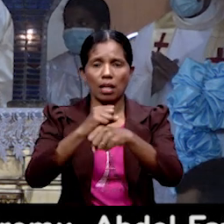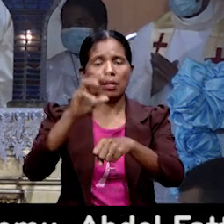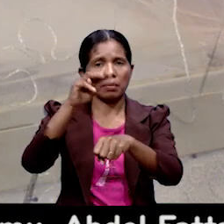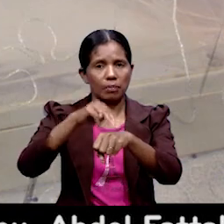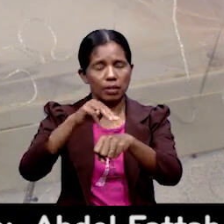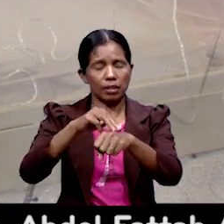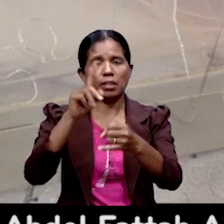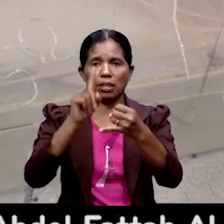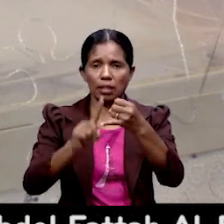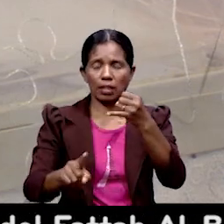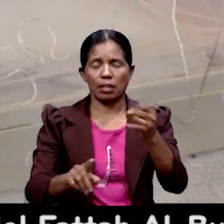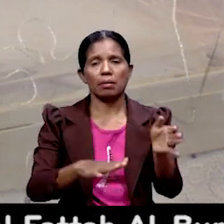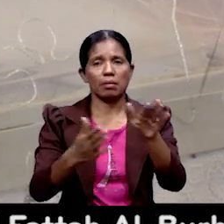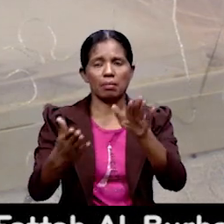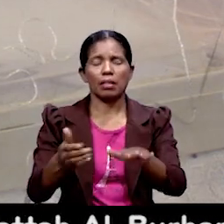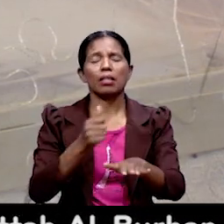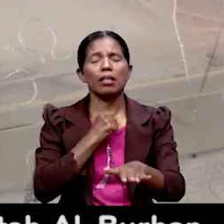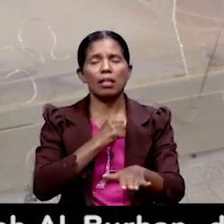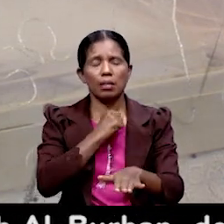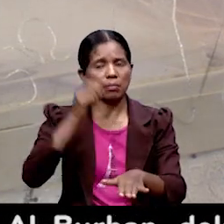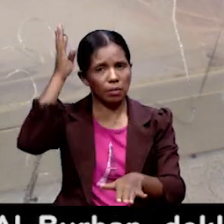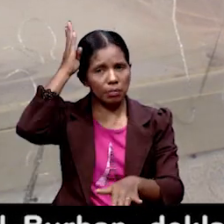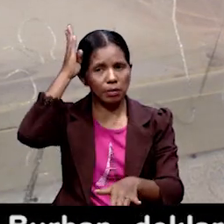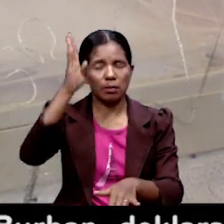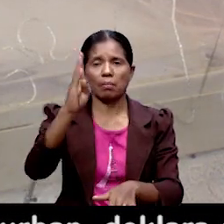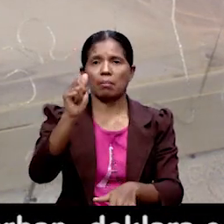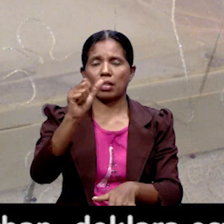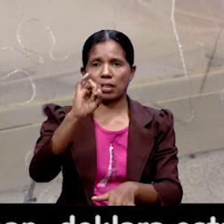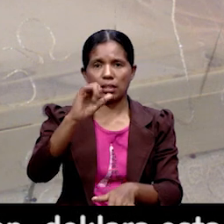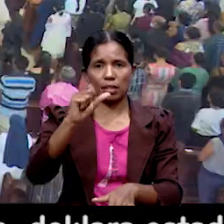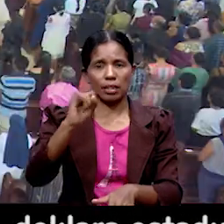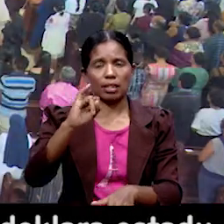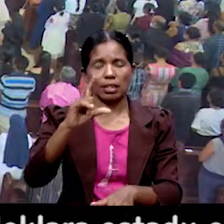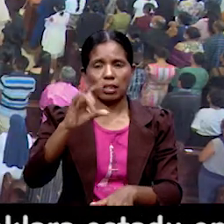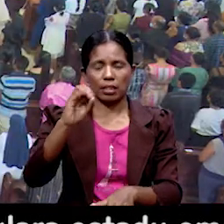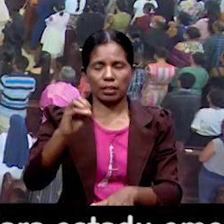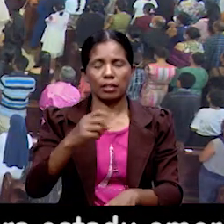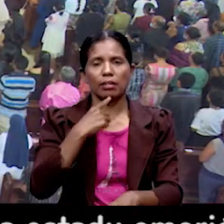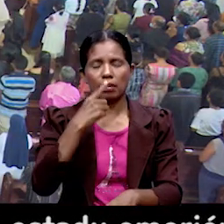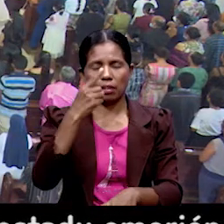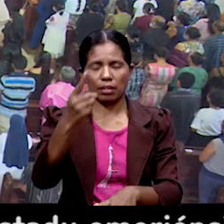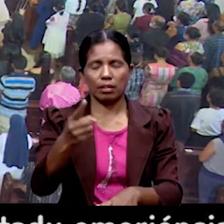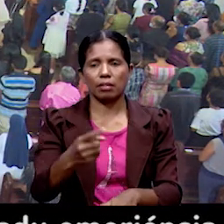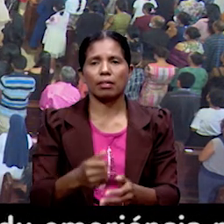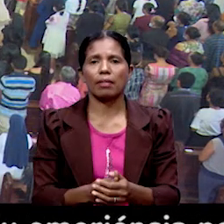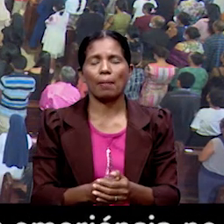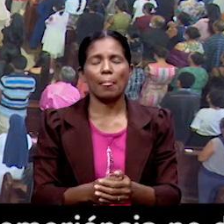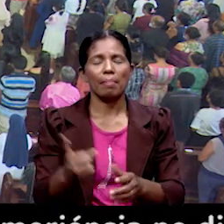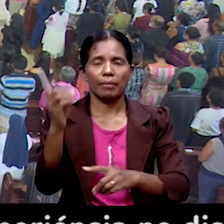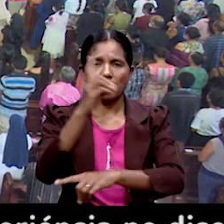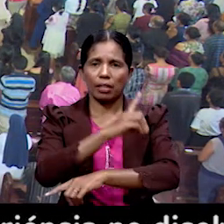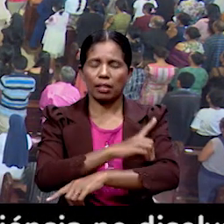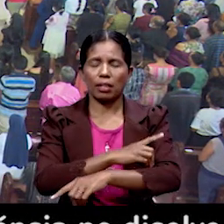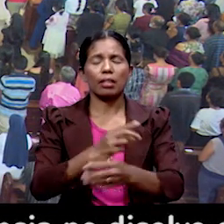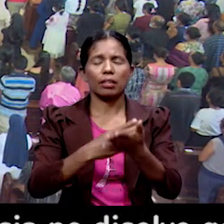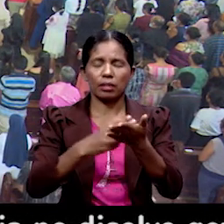ikus bamatebian Dom Basílio do Nascimento, iha Igreja Catedral Dili. Dom Virgílio hateten, iha loron